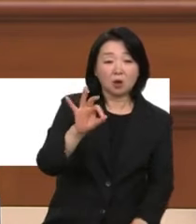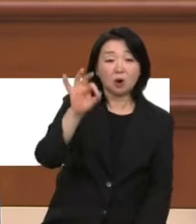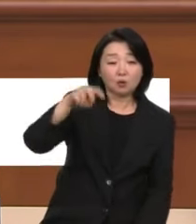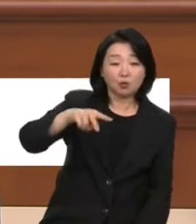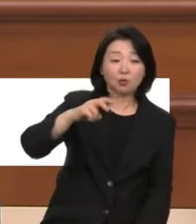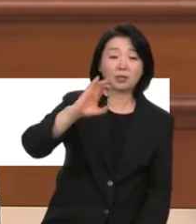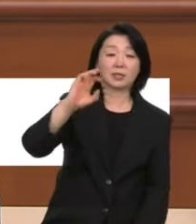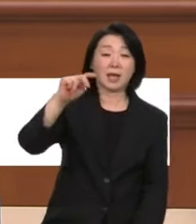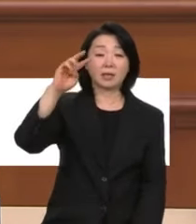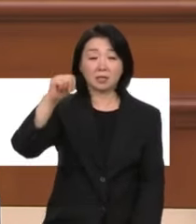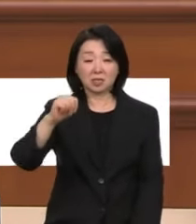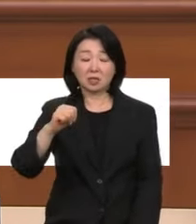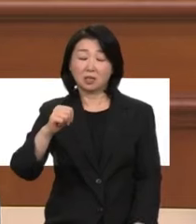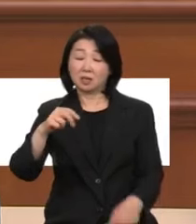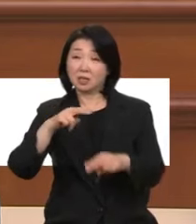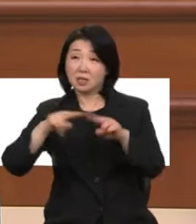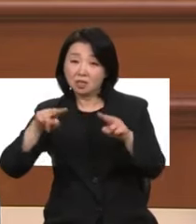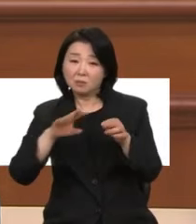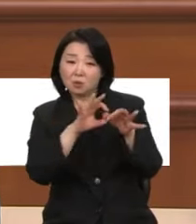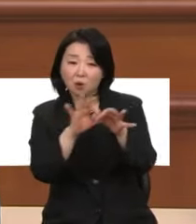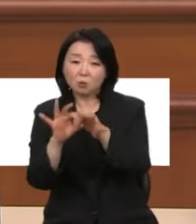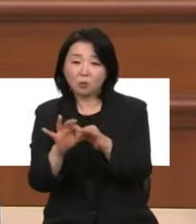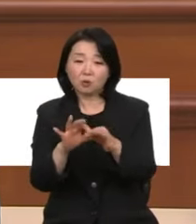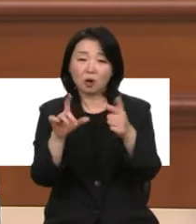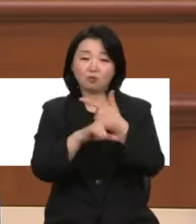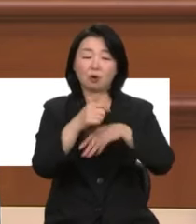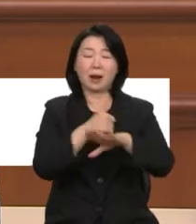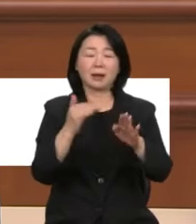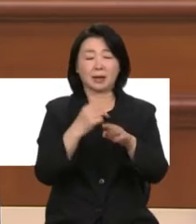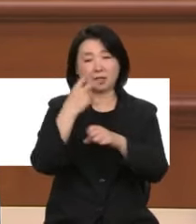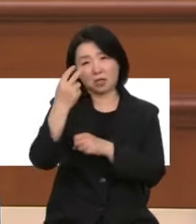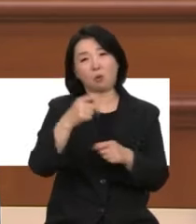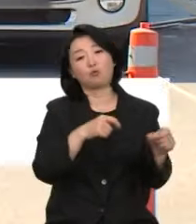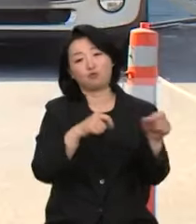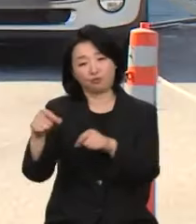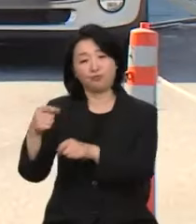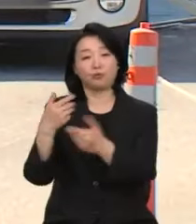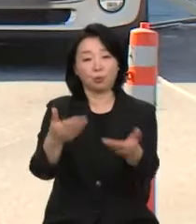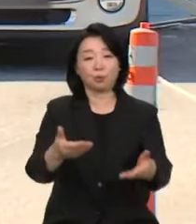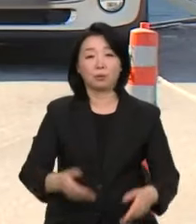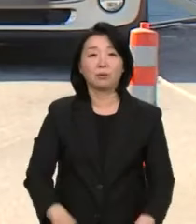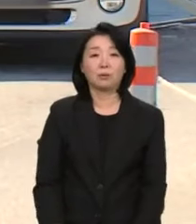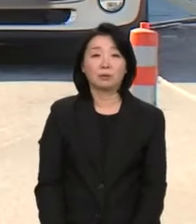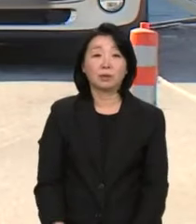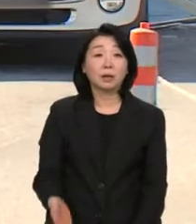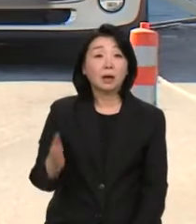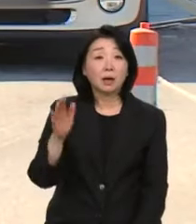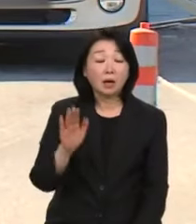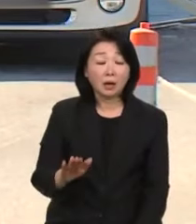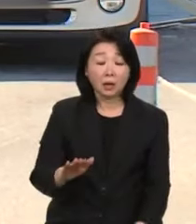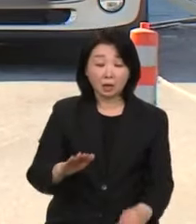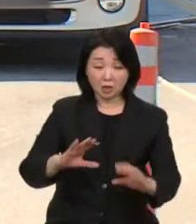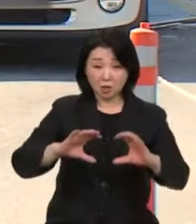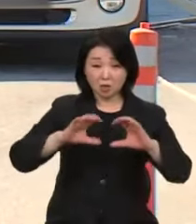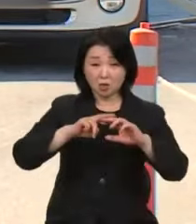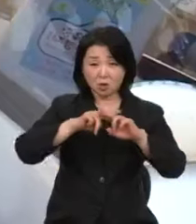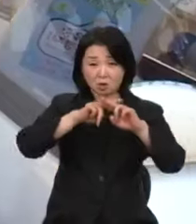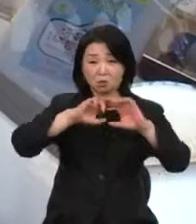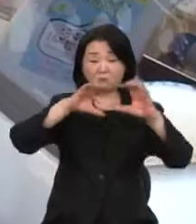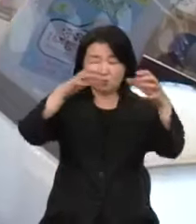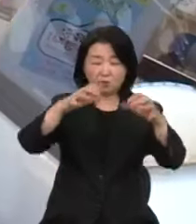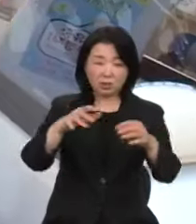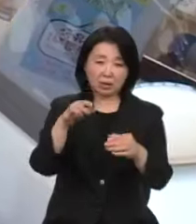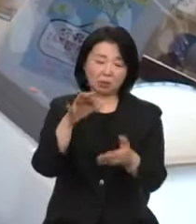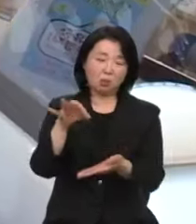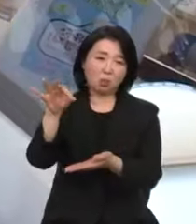보조금을 6월 말까지 2개월 추가 연장하겠습니다. 하지만 국제 유가가 시차를 두고